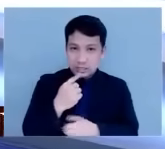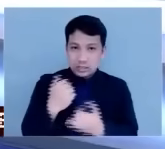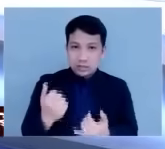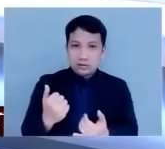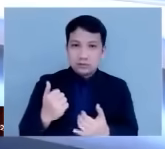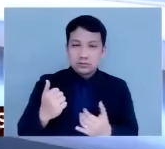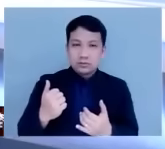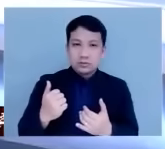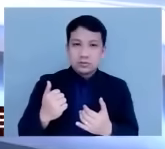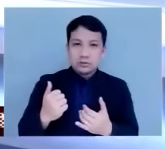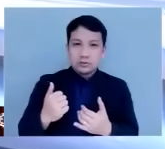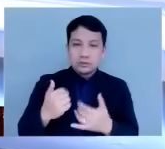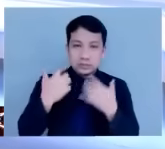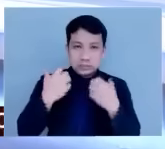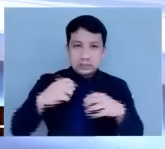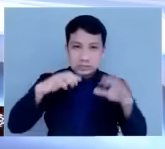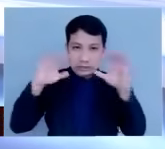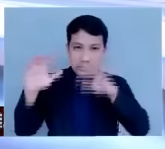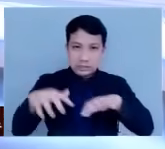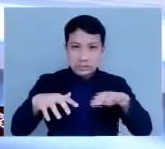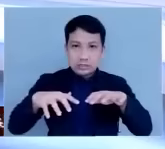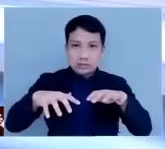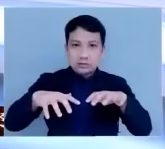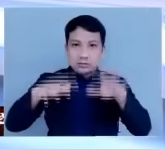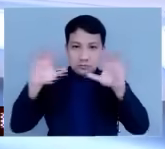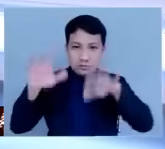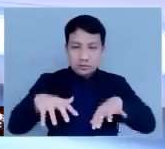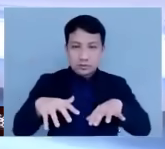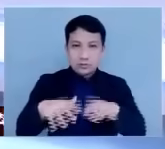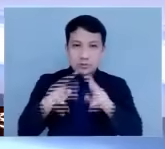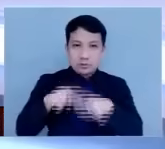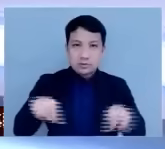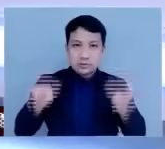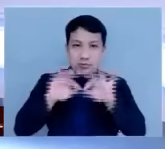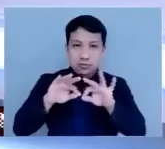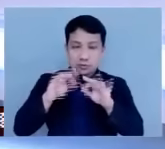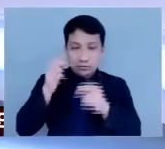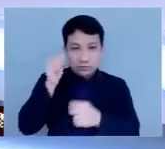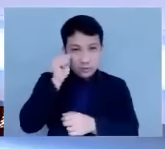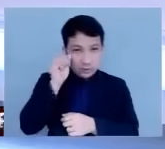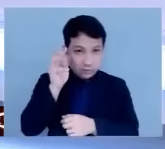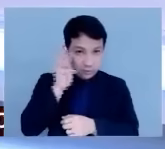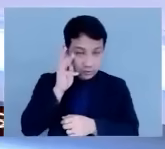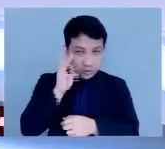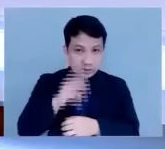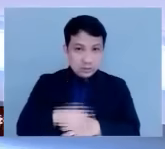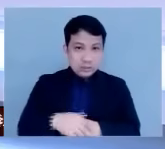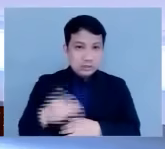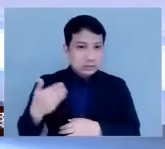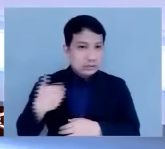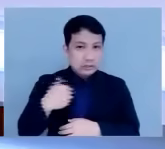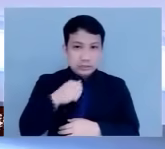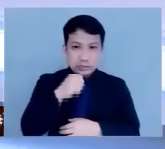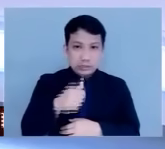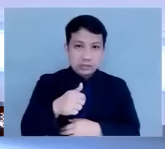may matinding bagsak ng ulan. So, be very mindful po na bagamat hindi pa ganun kalakas